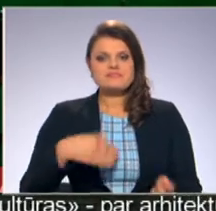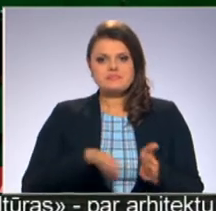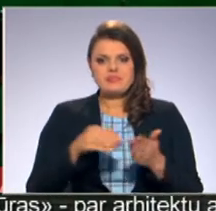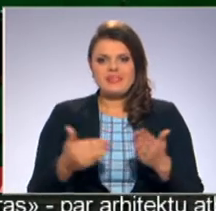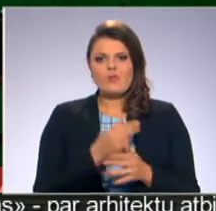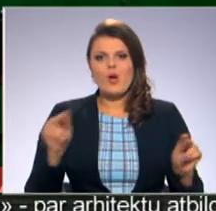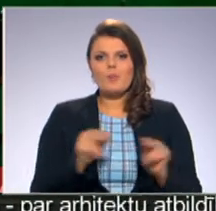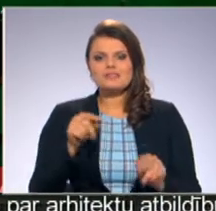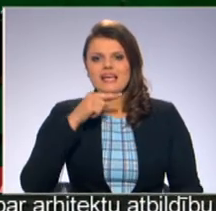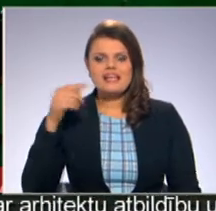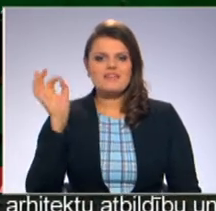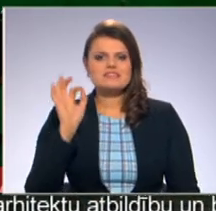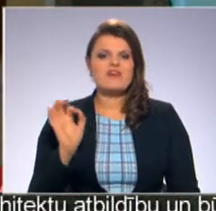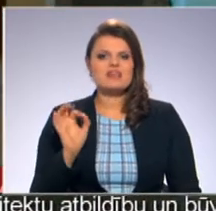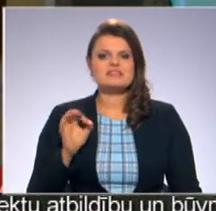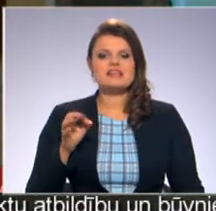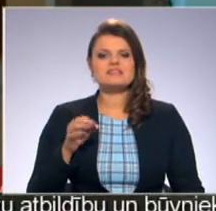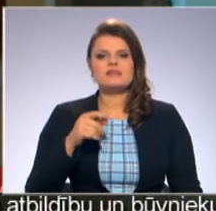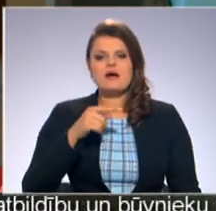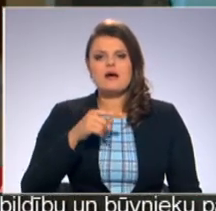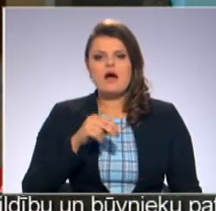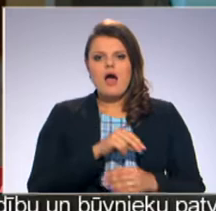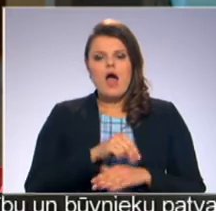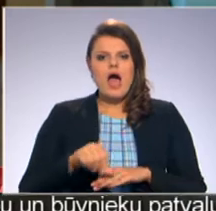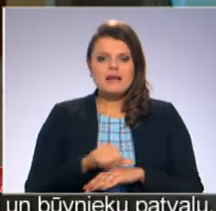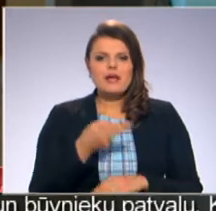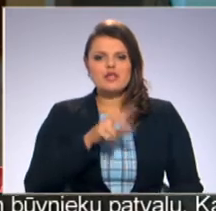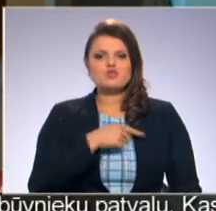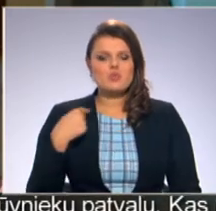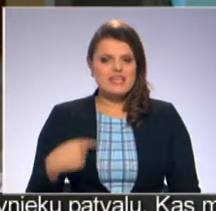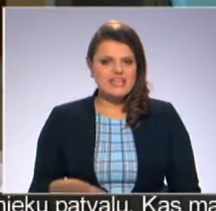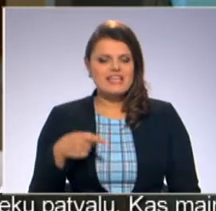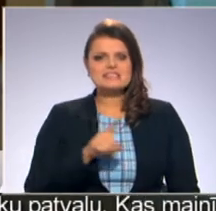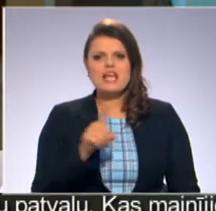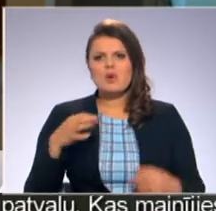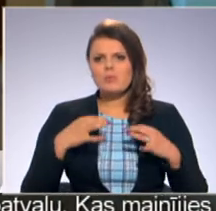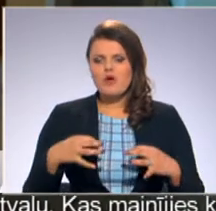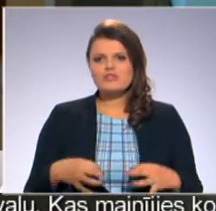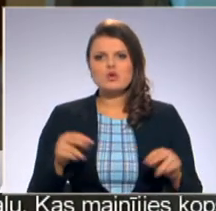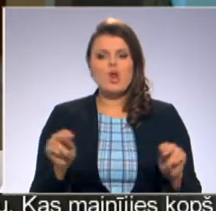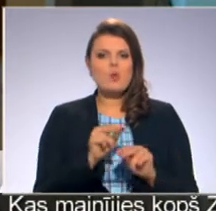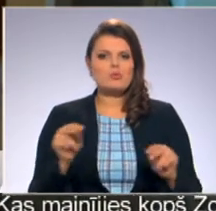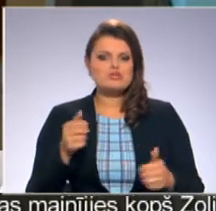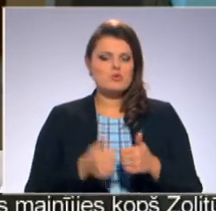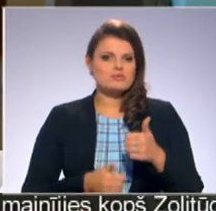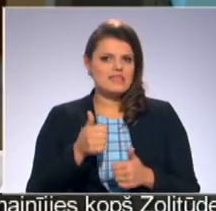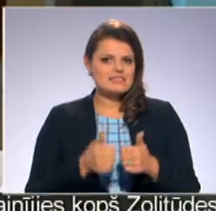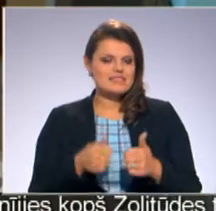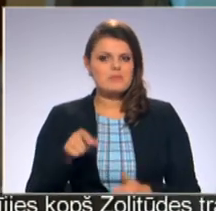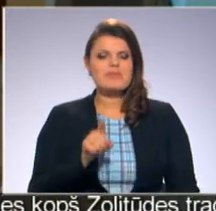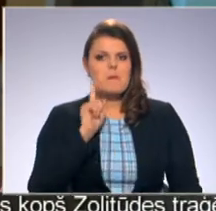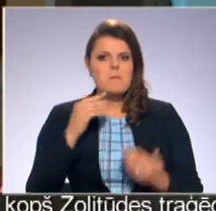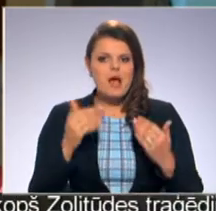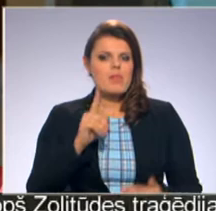no Krievijas, Vācijas, Armēnijas un Ķīnas. Tās tomēr ir tādas profesionālu mūziķu sacensības. Pagaidām vēl